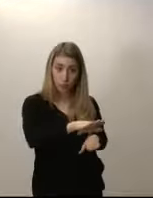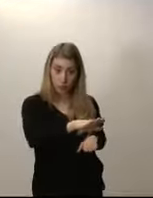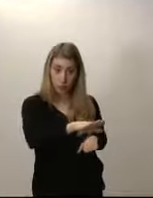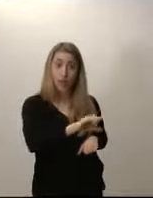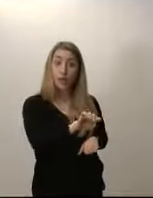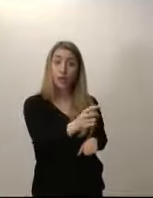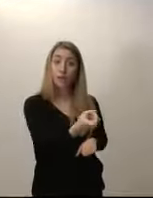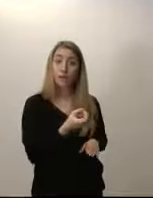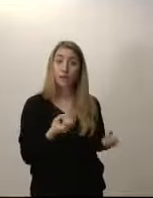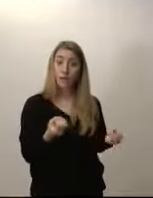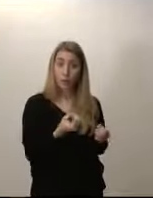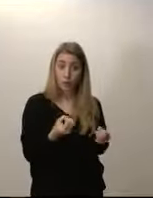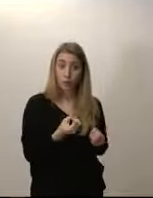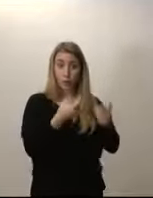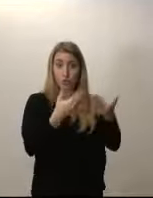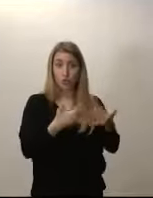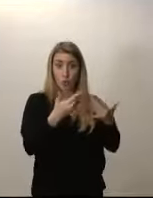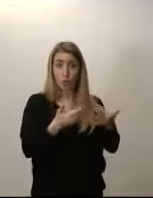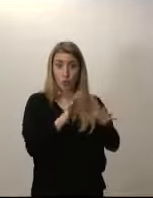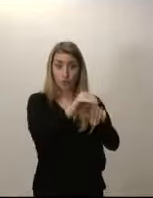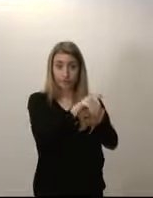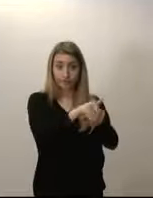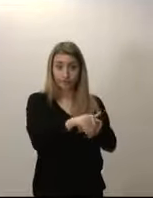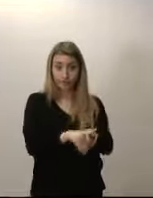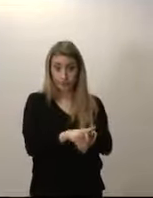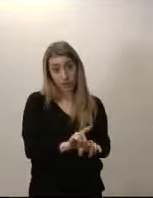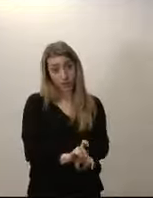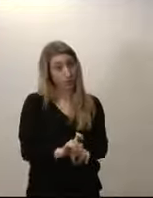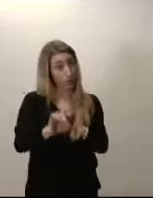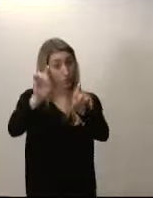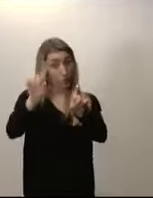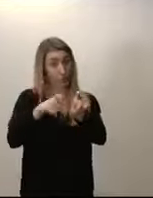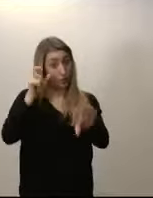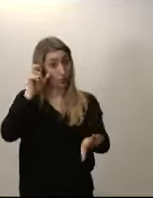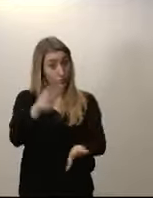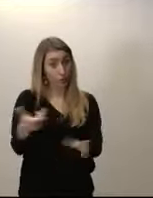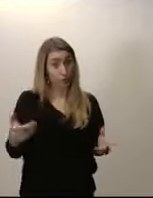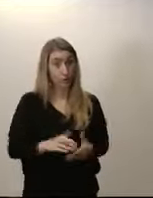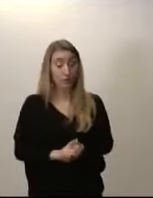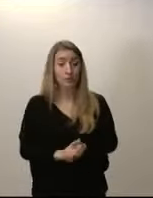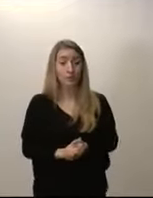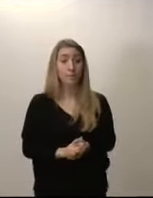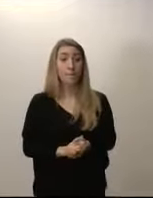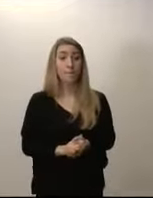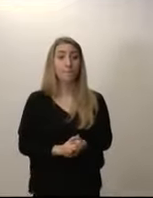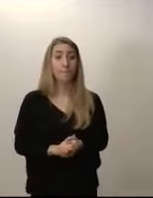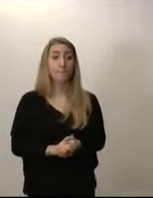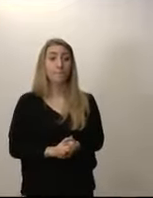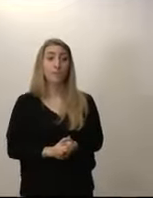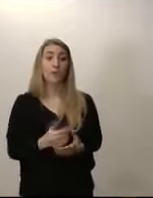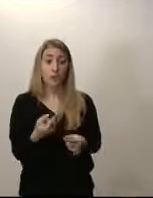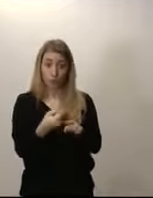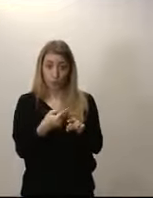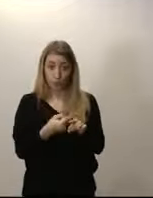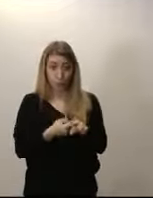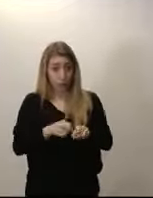de crémations est en augmentation. Hein, c'est une pratique qui... se répand de